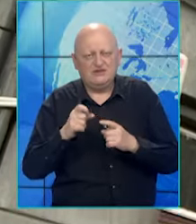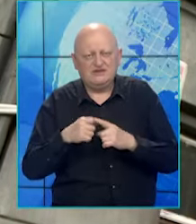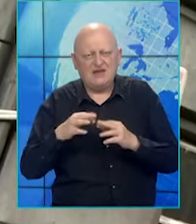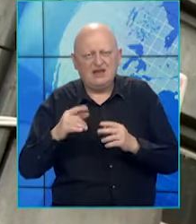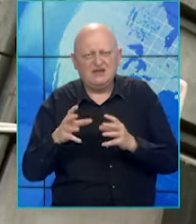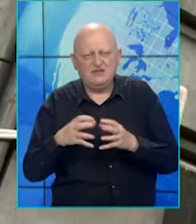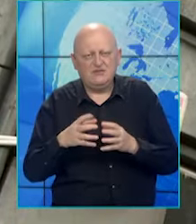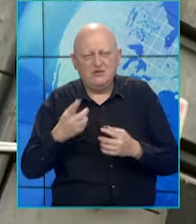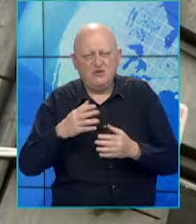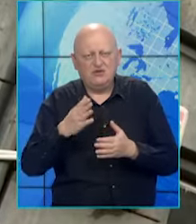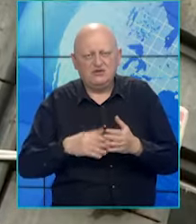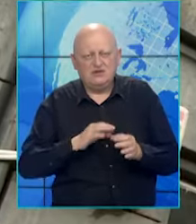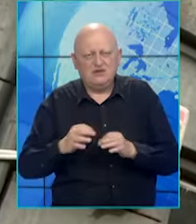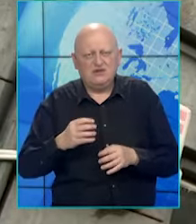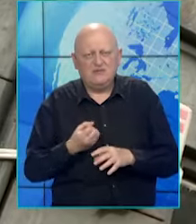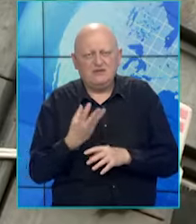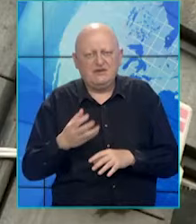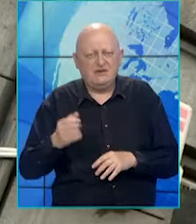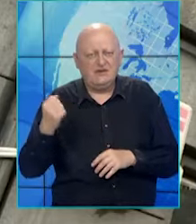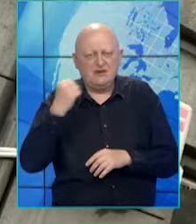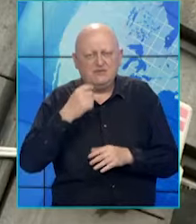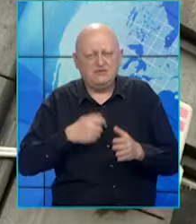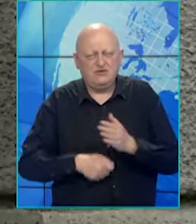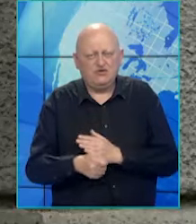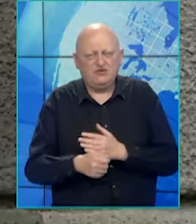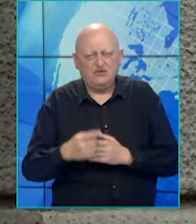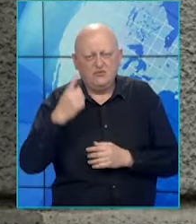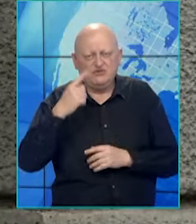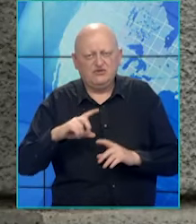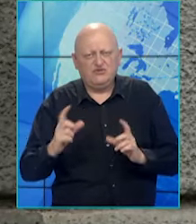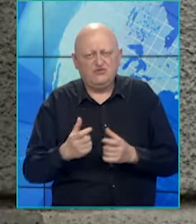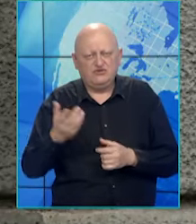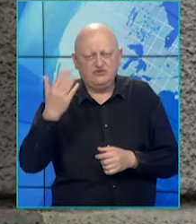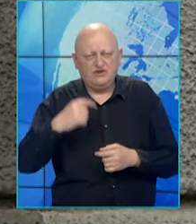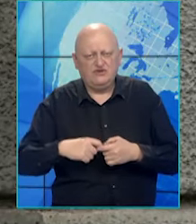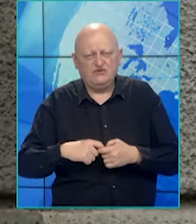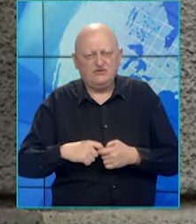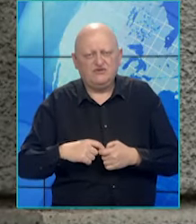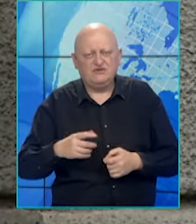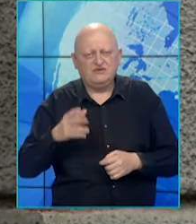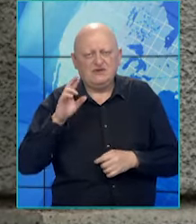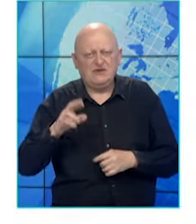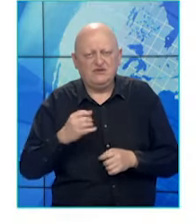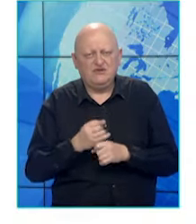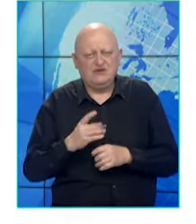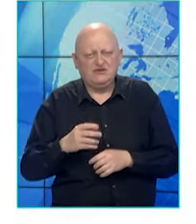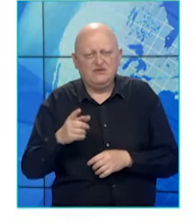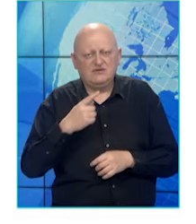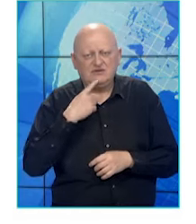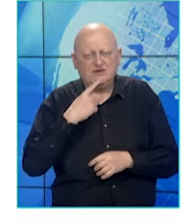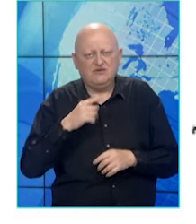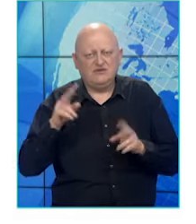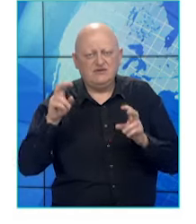Teama, posebnog odjela za organizirani privredni kriminal i korupciju. Podsjećamo, uhapšeni su ranije dovođeni u vezu sa Edinom